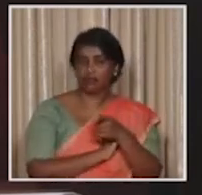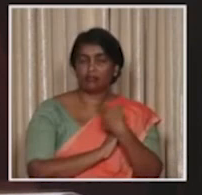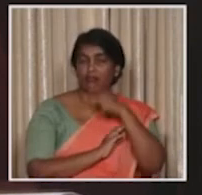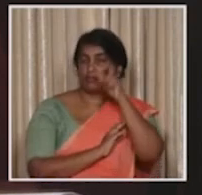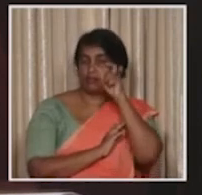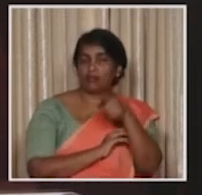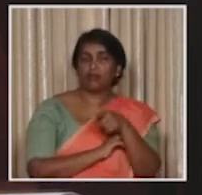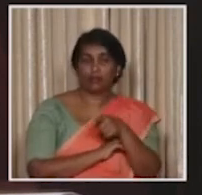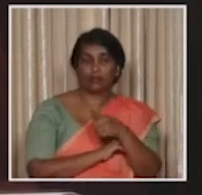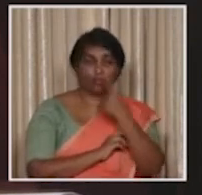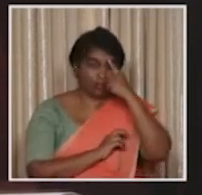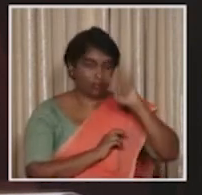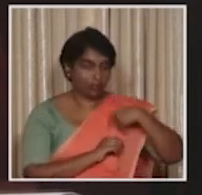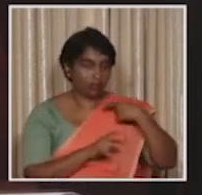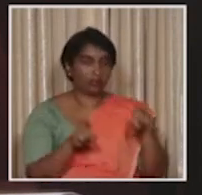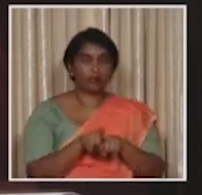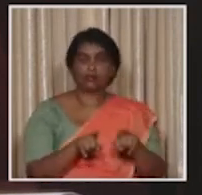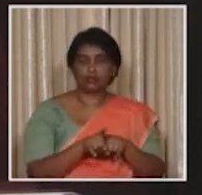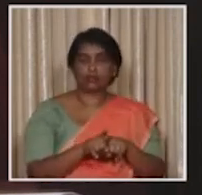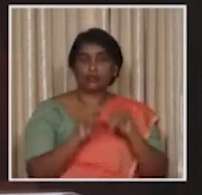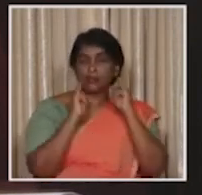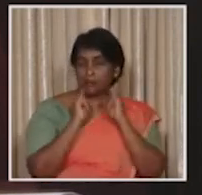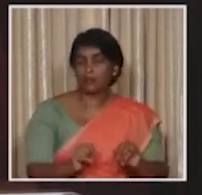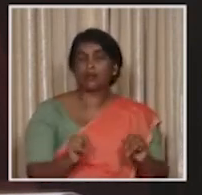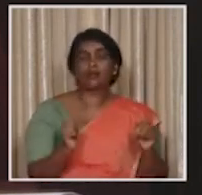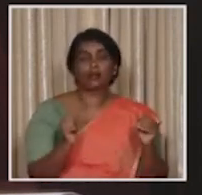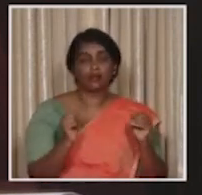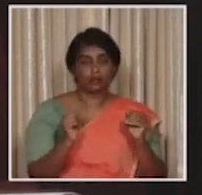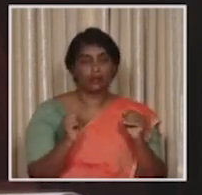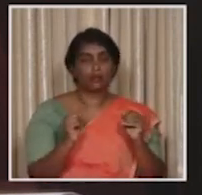සලකන්නේ හිතාමතාම ක්‍රියාත්මක කරන සාපරාදී